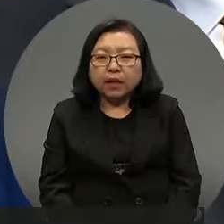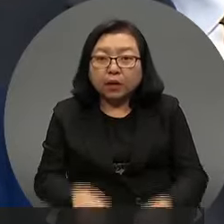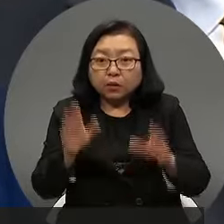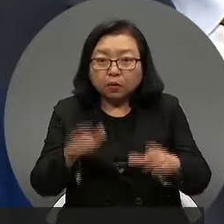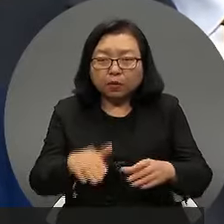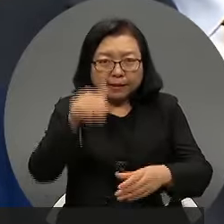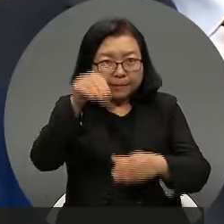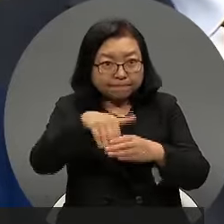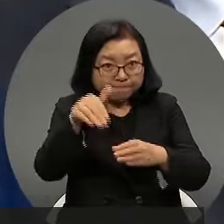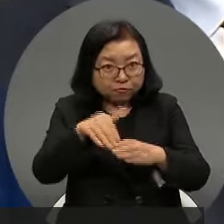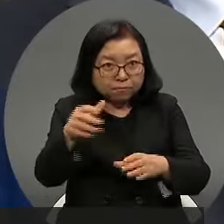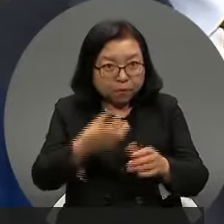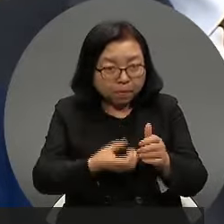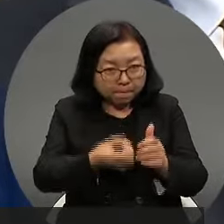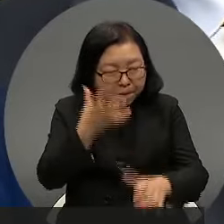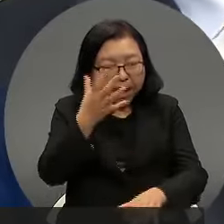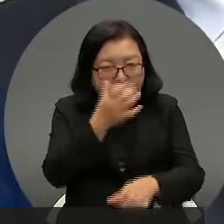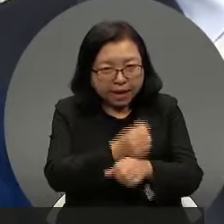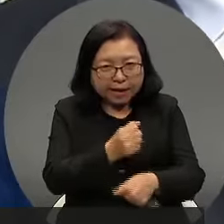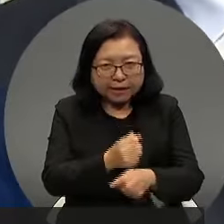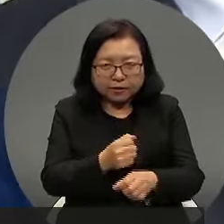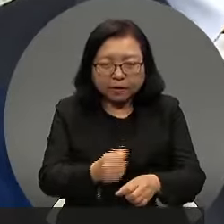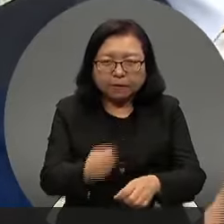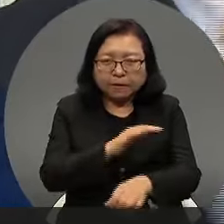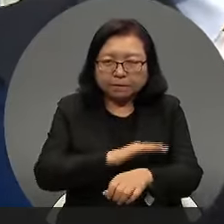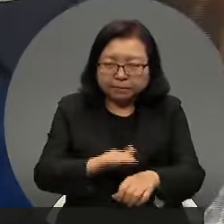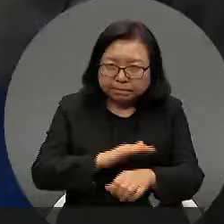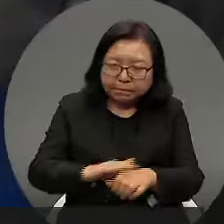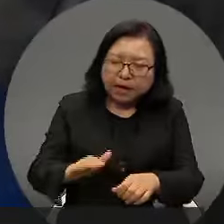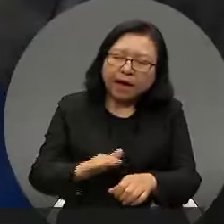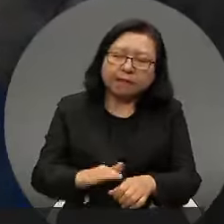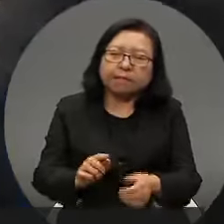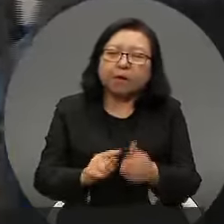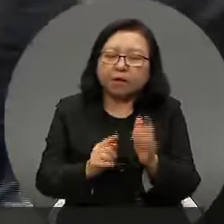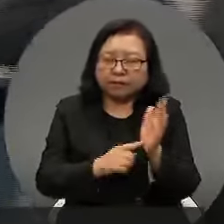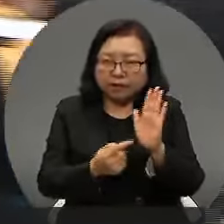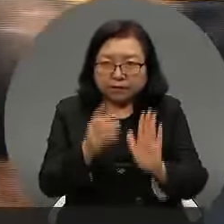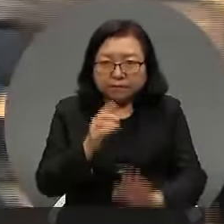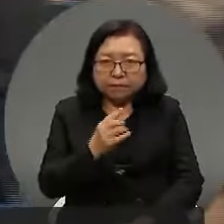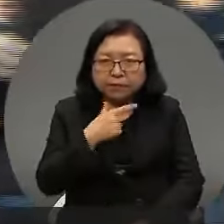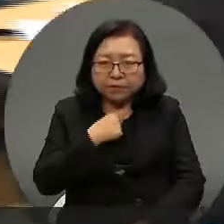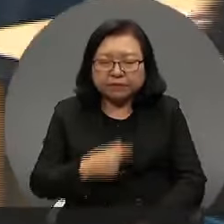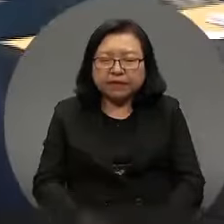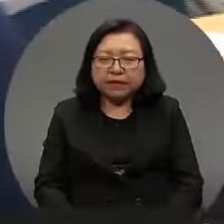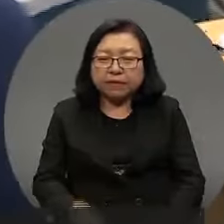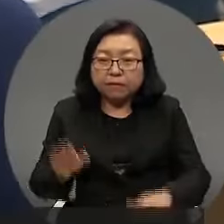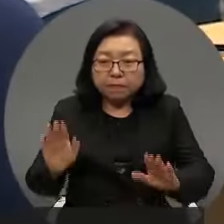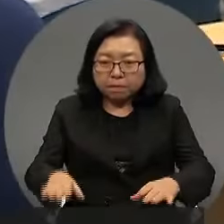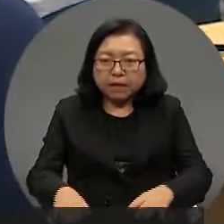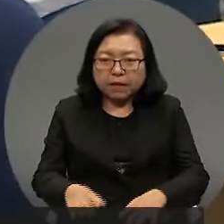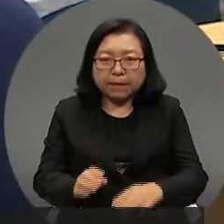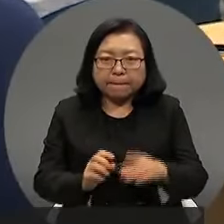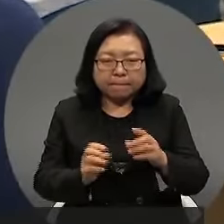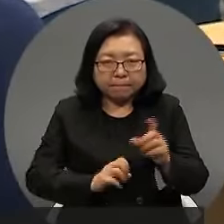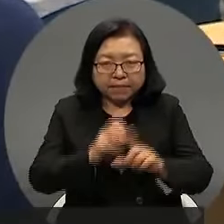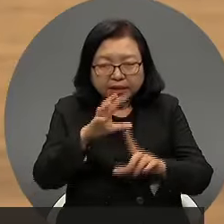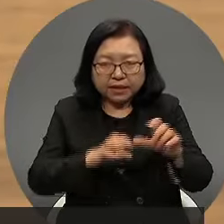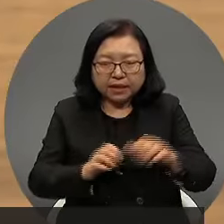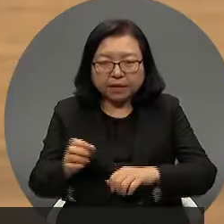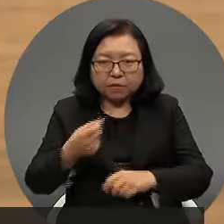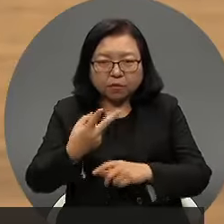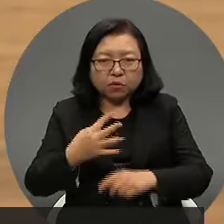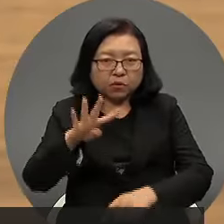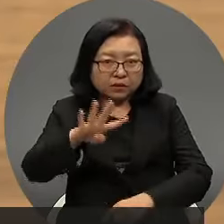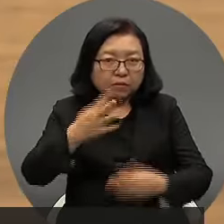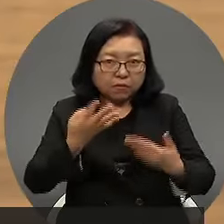이번 총선에서 뻔때를 보여줘야 합니다. 조국혁신당 비례대표 4번으로 당선권으로